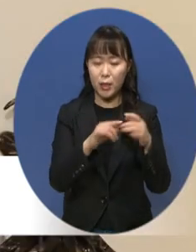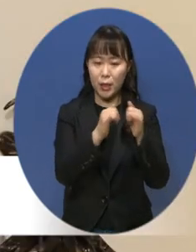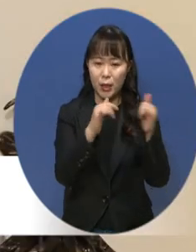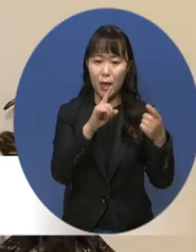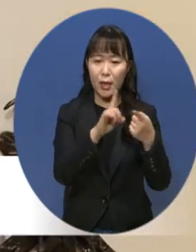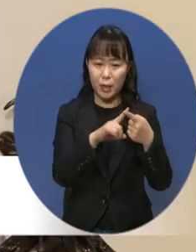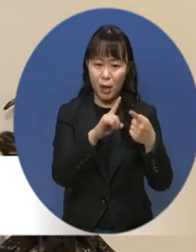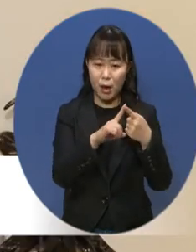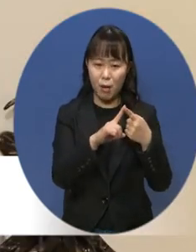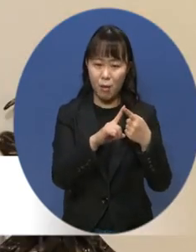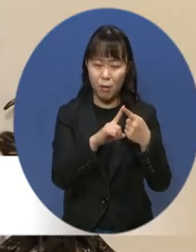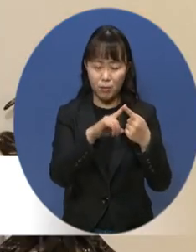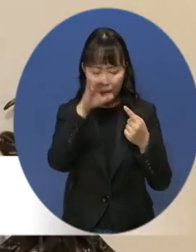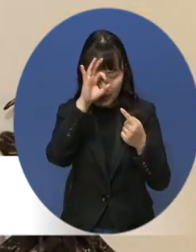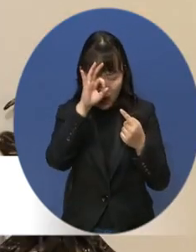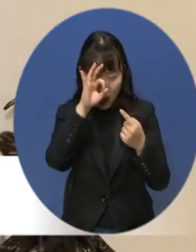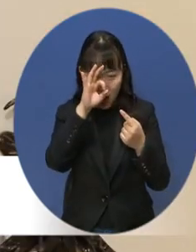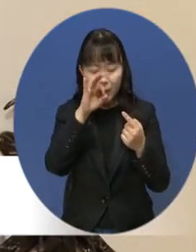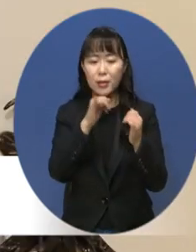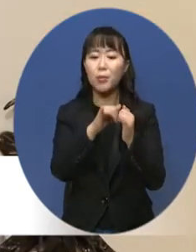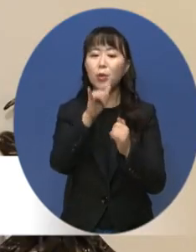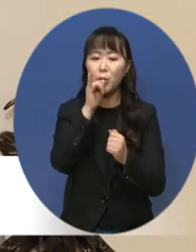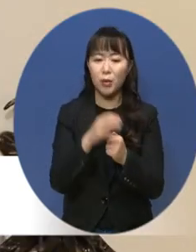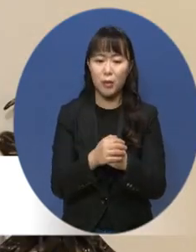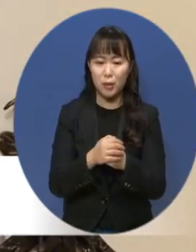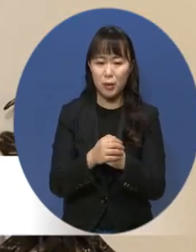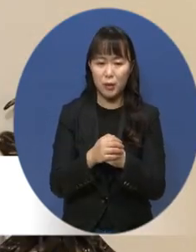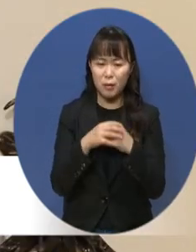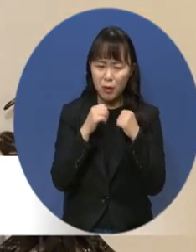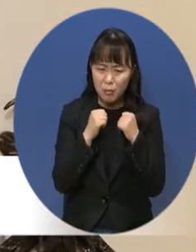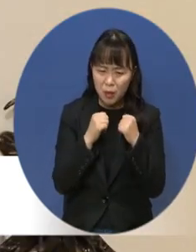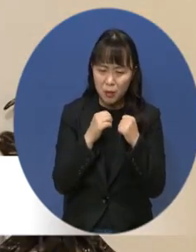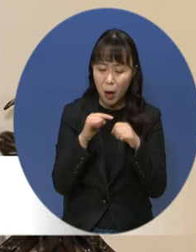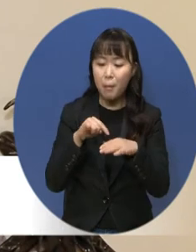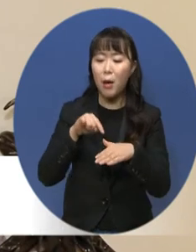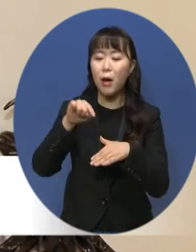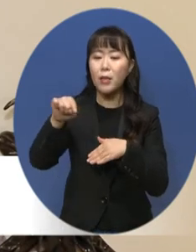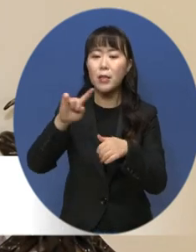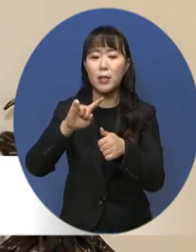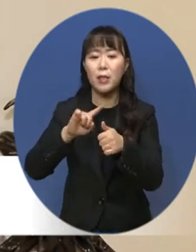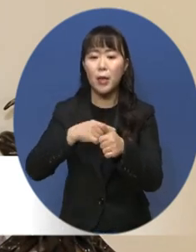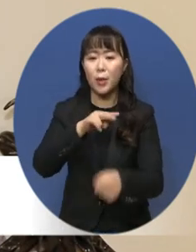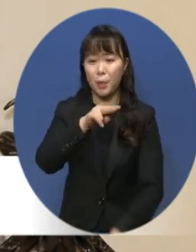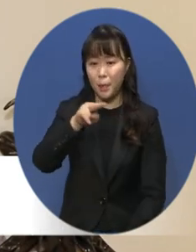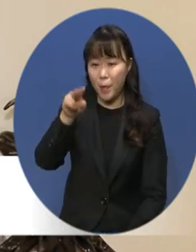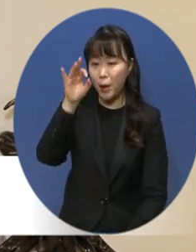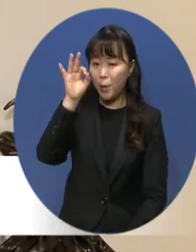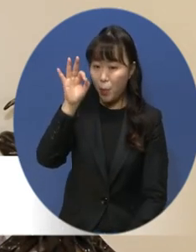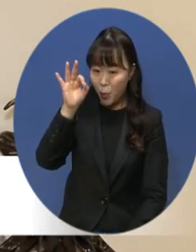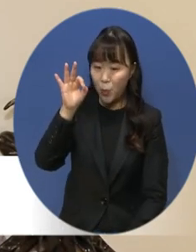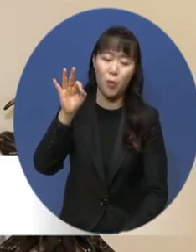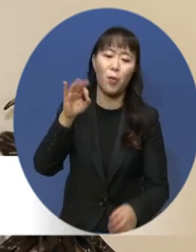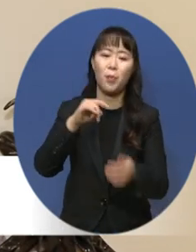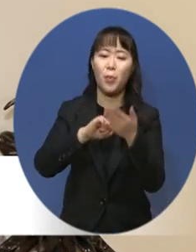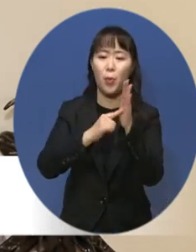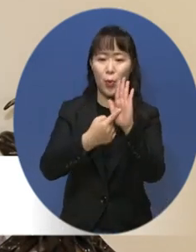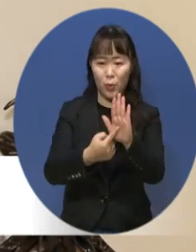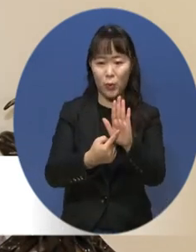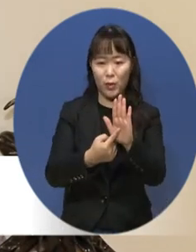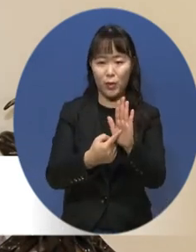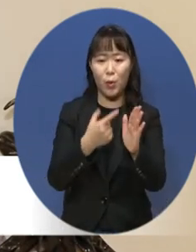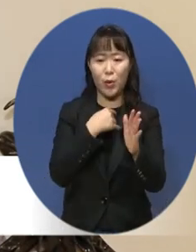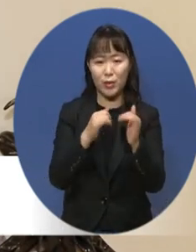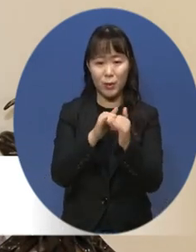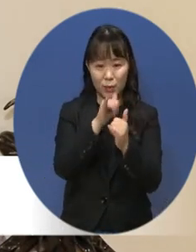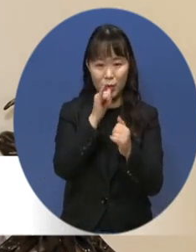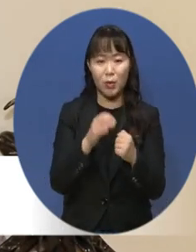인간에 대한 탐구를 한 작가님도 계시고 내부에만 있다가 밖으로 나가서 자연을 바라보고 표현하고자 한 작가님도